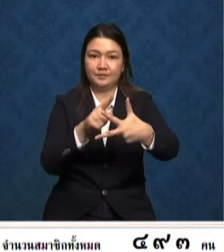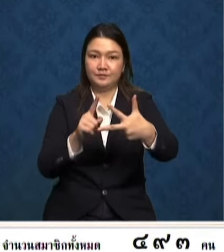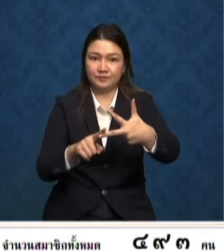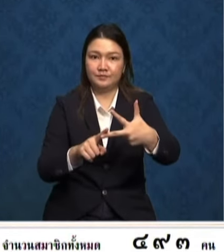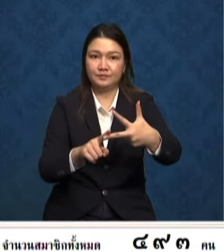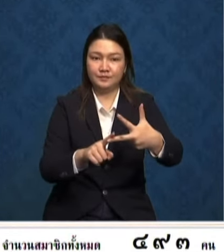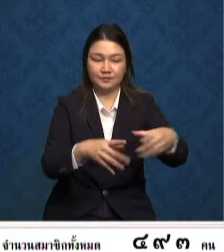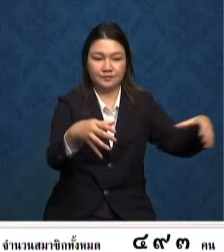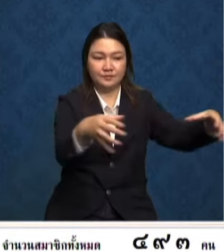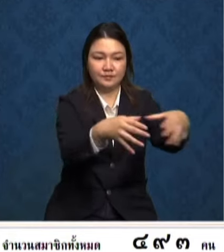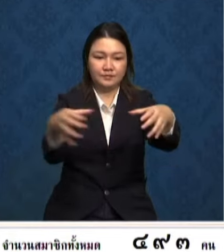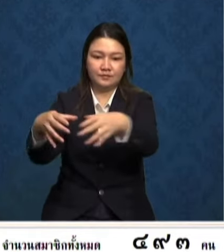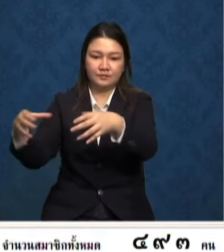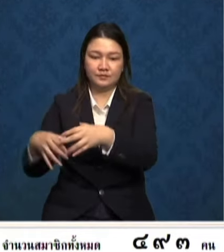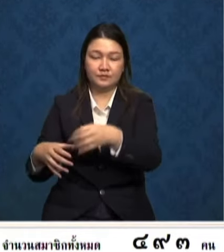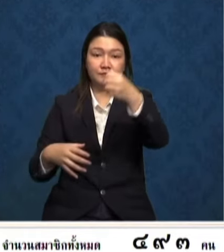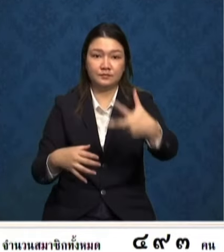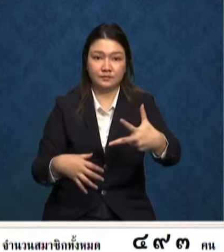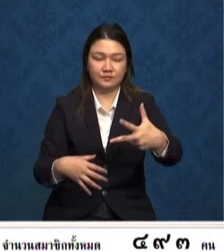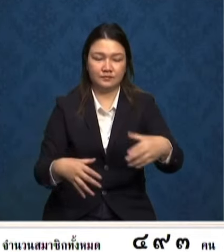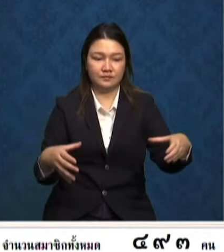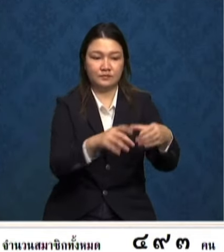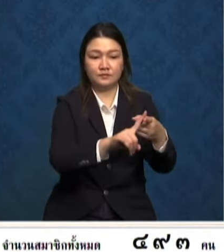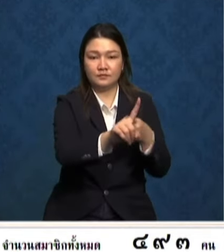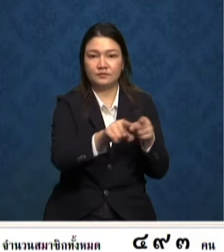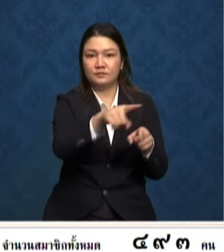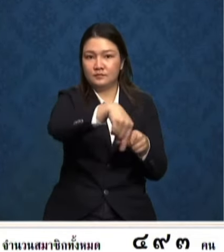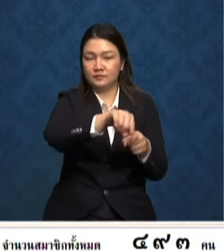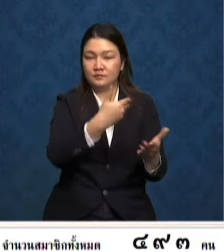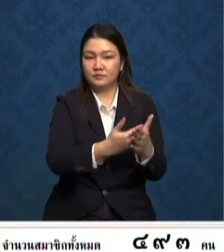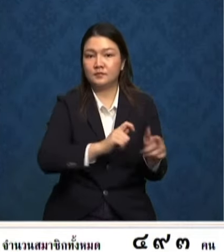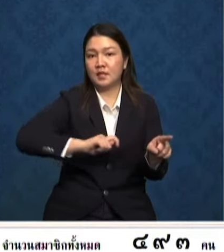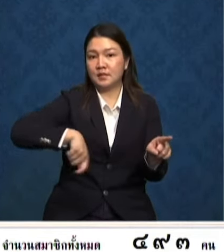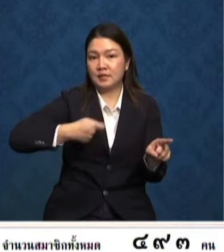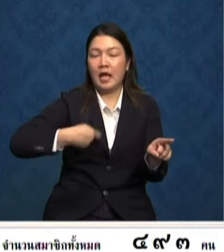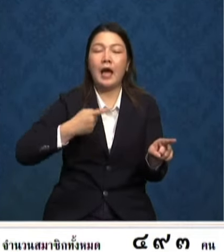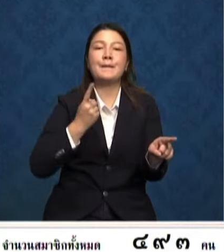ใจง่ายๆก้อนแรกเป็นรายจ่ายประจำ